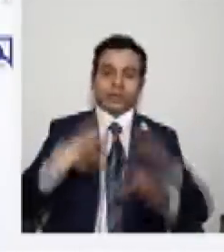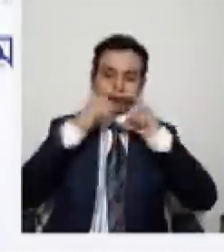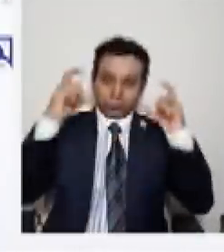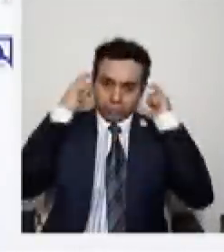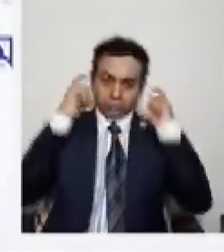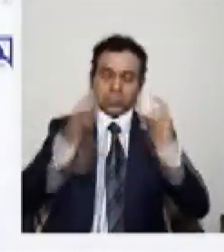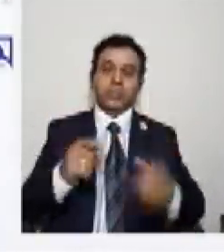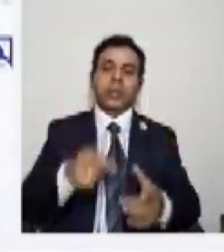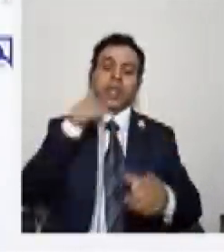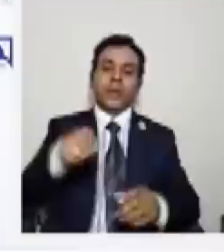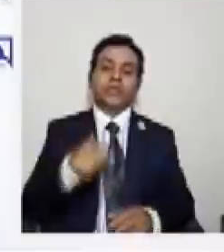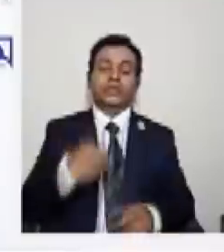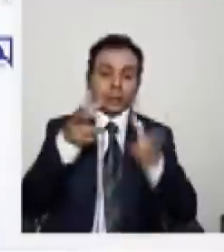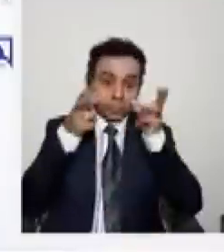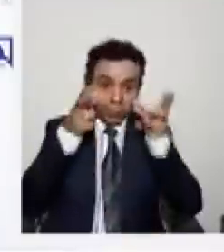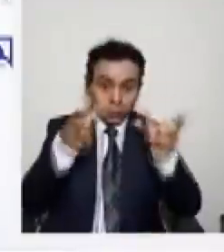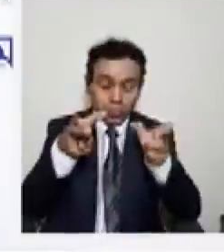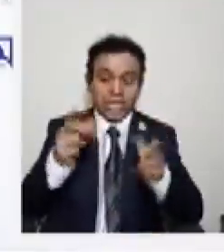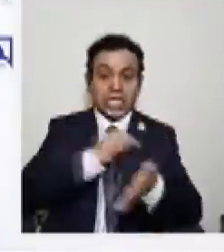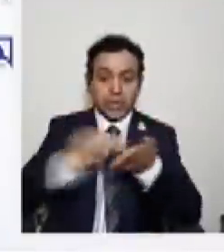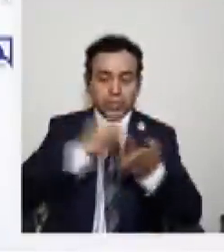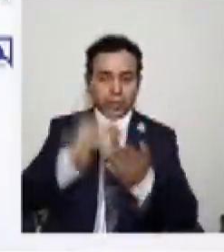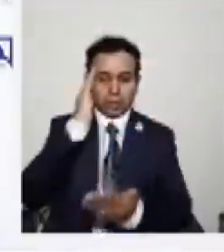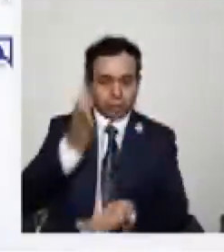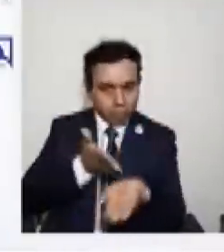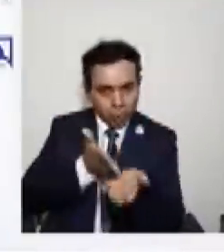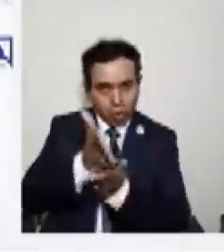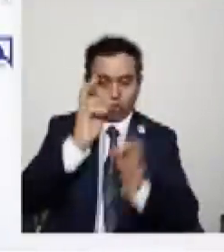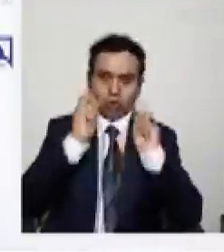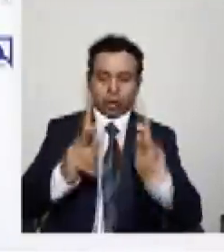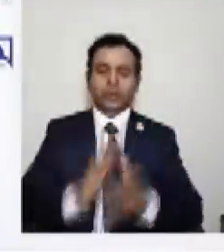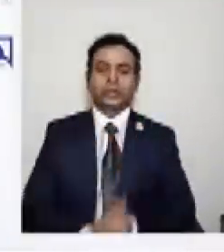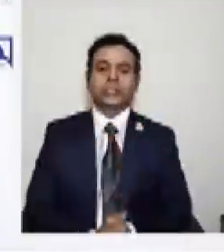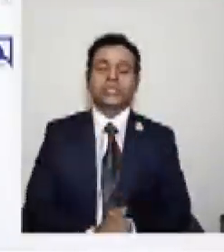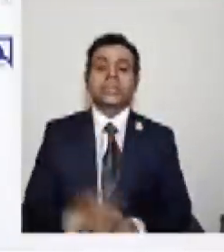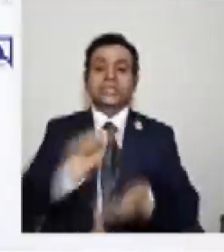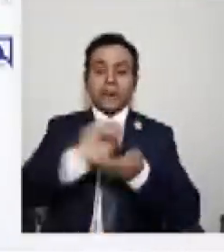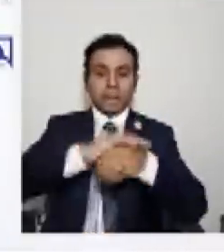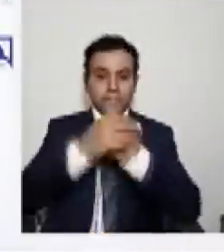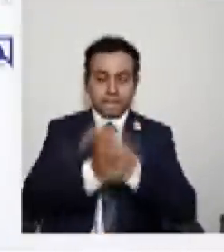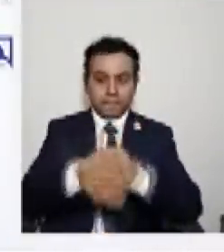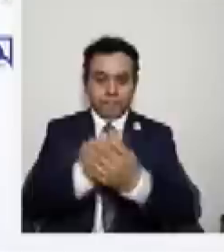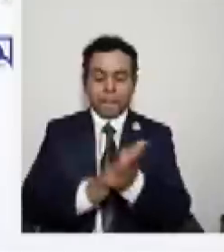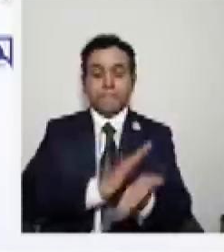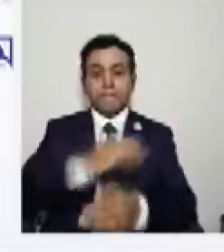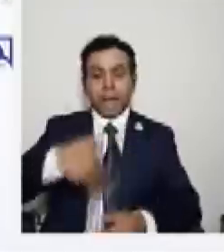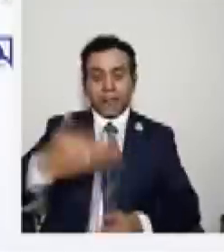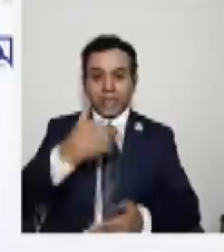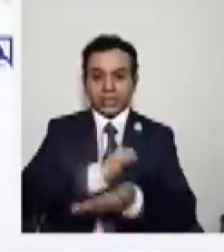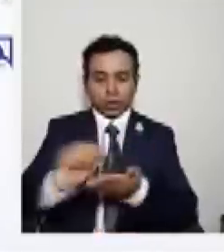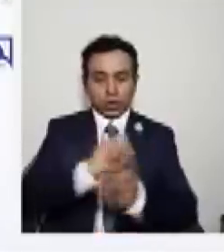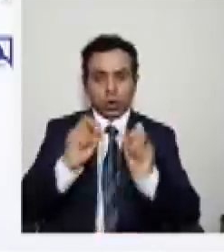তাহলে বাড়িতেও মাস্ক পরতে হবে অন্য সদস্যদের, এবং যারা আইসোলেশন থাকবেন তারা আইসোলেশন নিয়মগুলো কঠোরভাবে পালন করবেন।